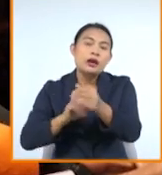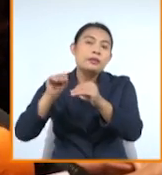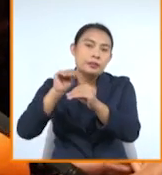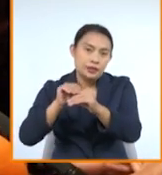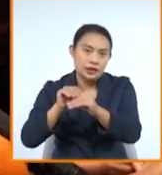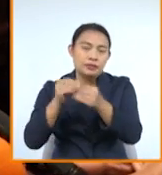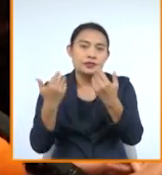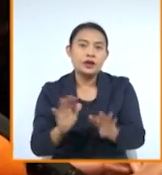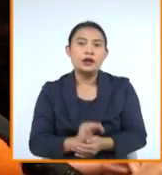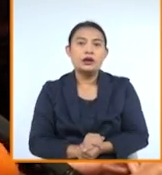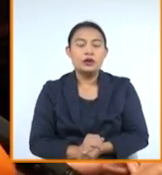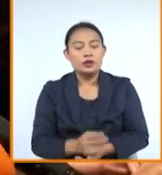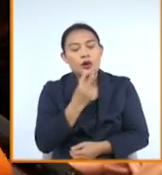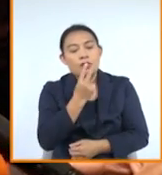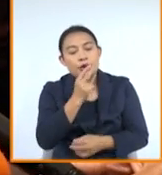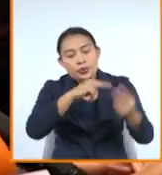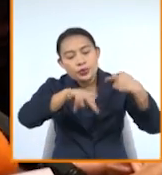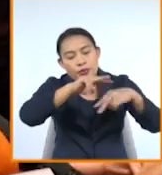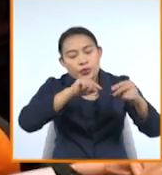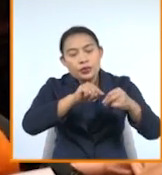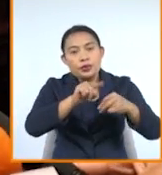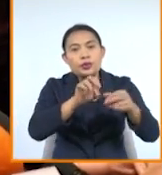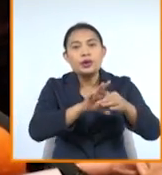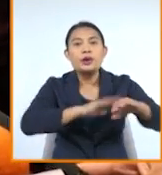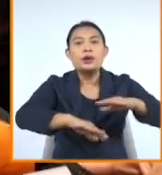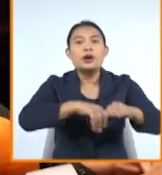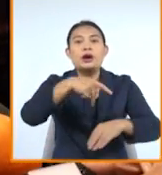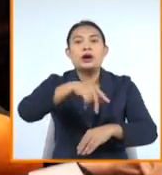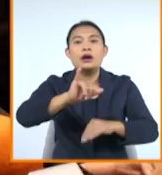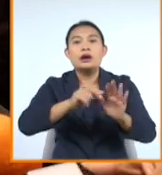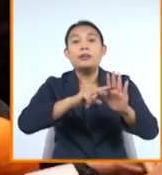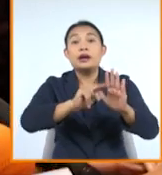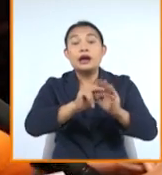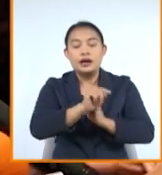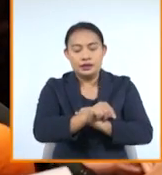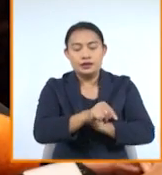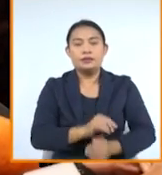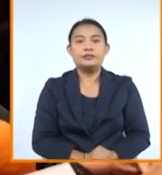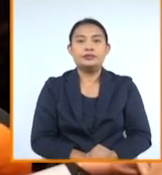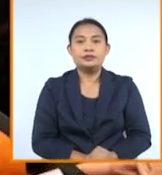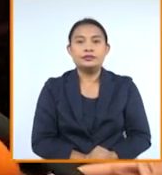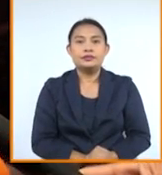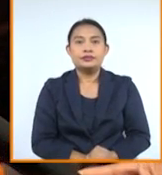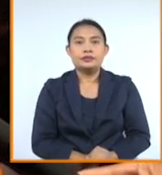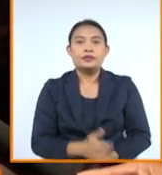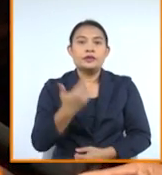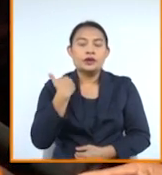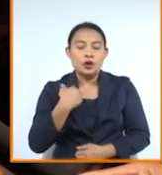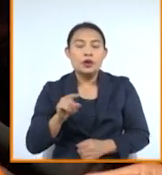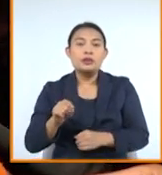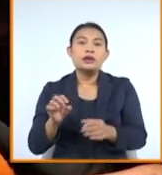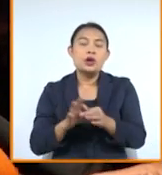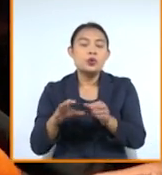จะมาพิสูจน์ทราบระหว่างคำให้การพยานกับในที่เกิดเหตุโดยที่มีพอถอมาร่วมตรวจด้วย